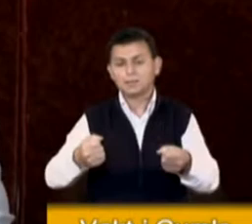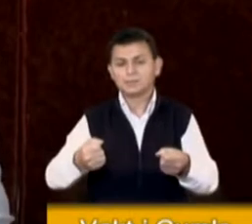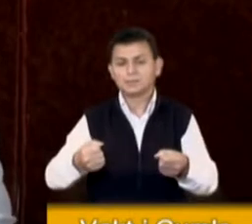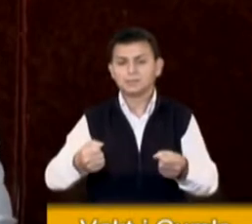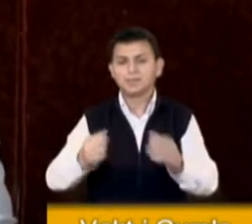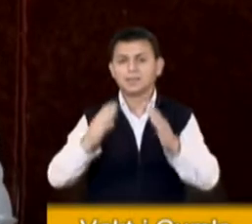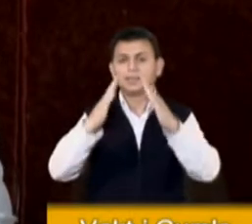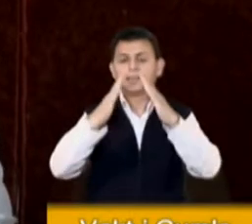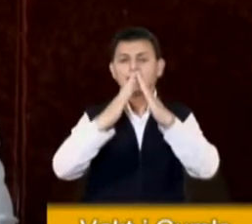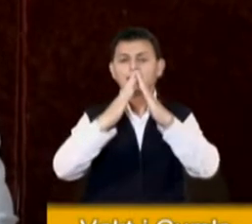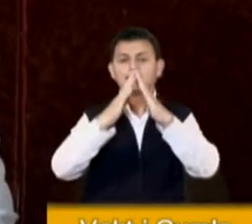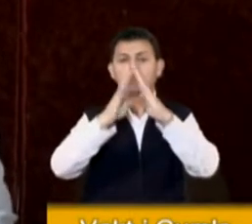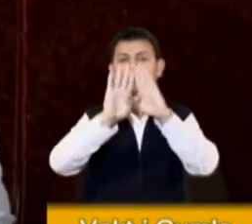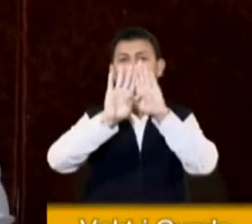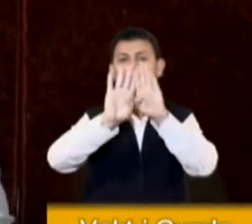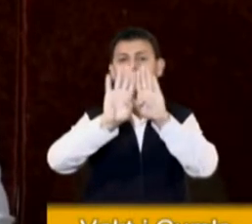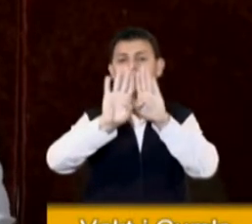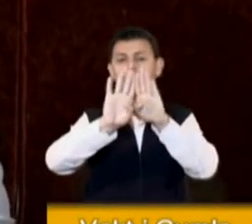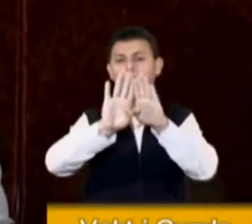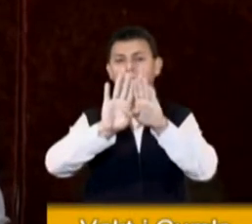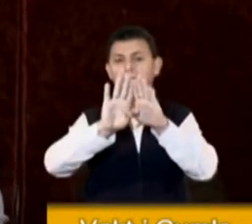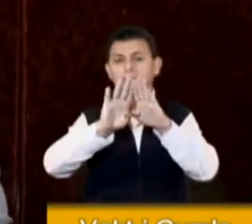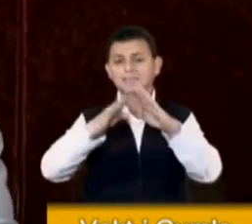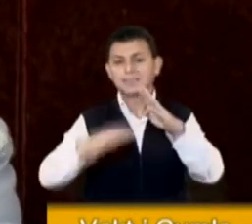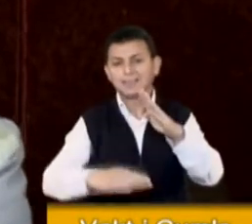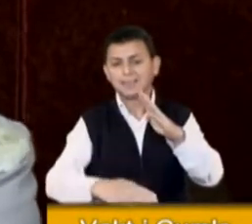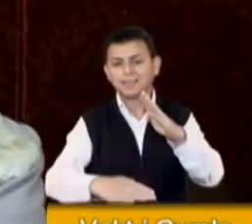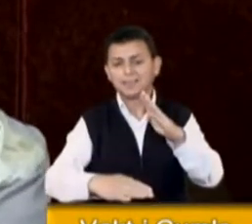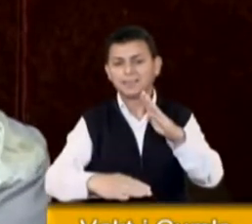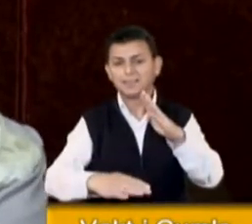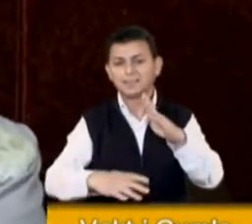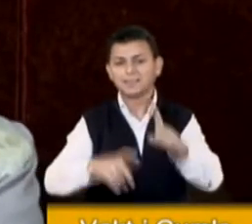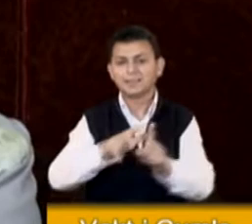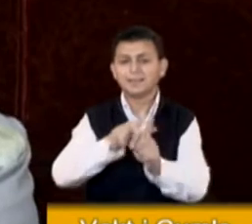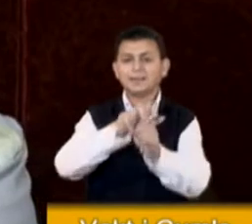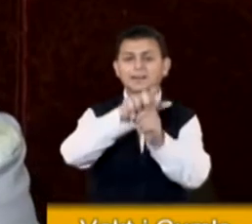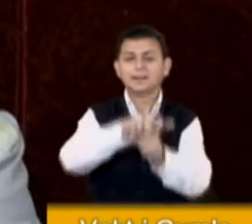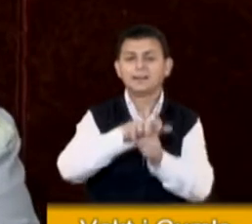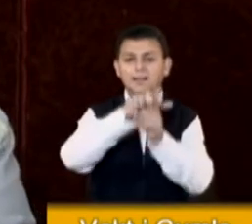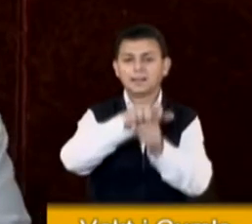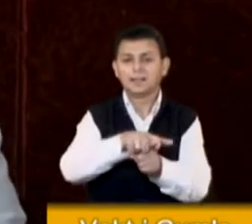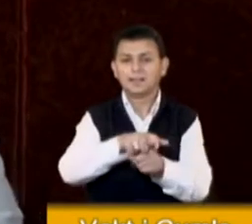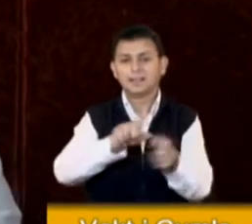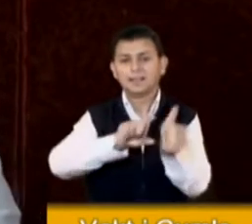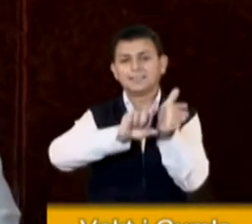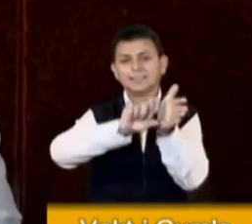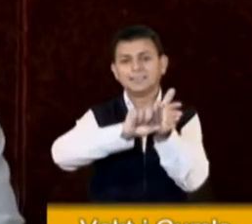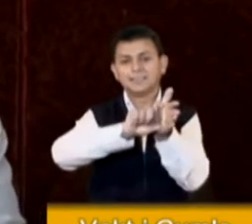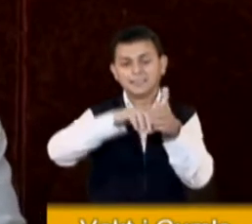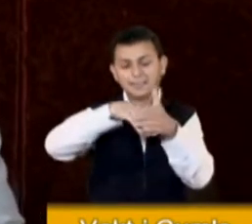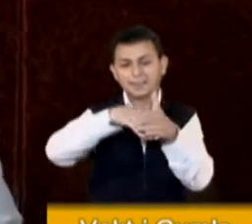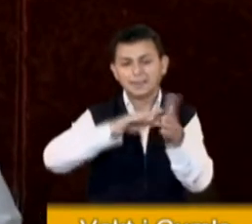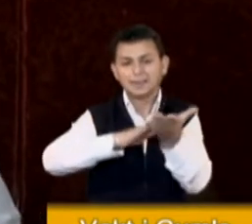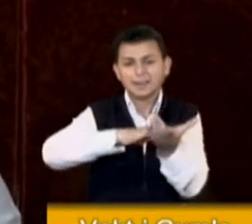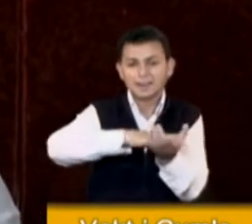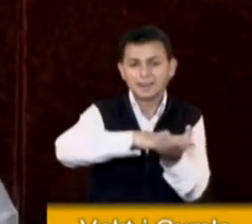evinin eşiğine, kapısına at nalı çakmış muhterem müminler. At nalı çakmış, nedir bu diye sorduğunuz zaman nazardan